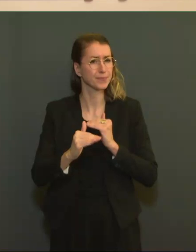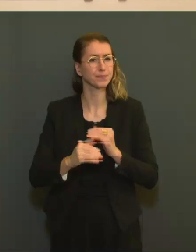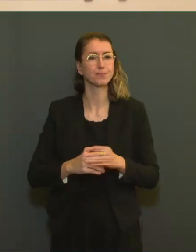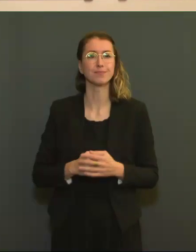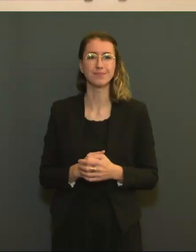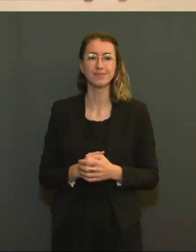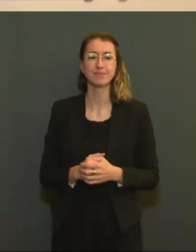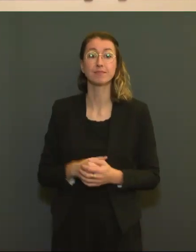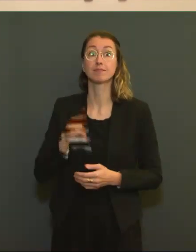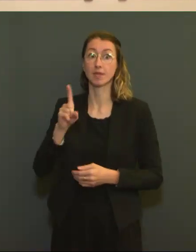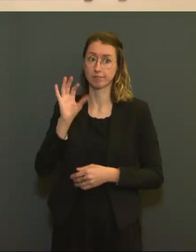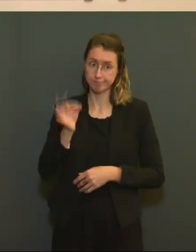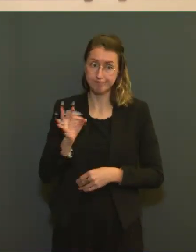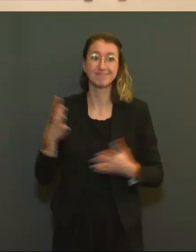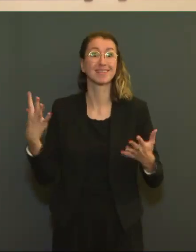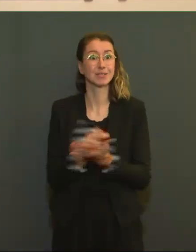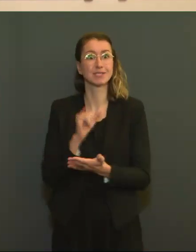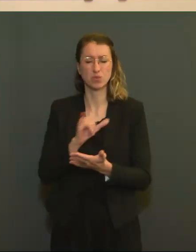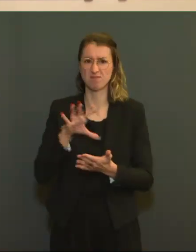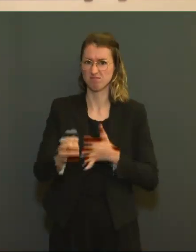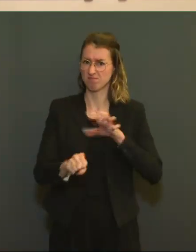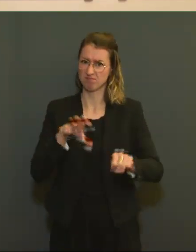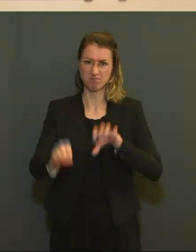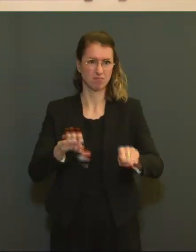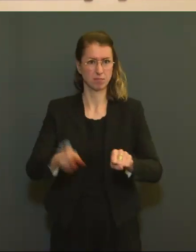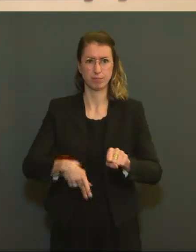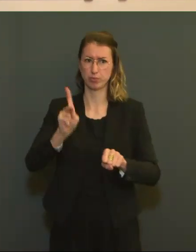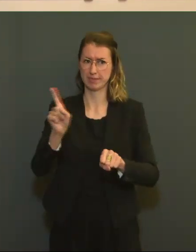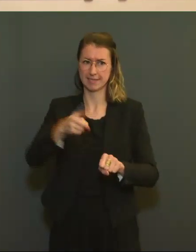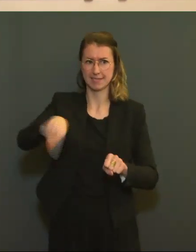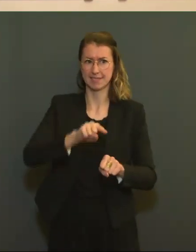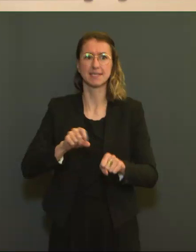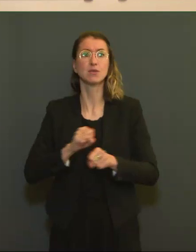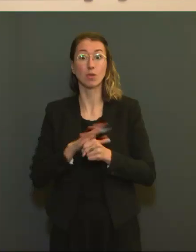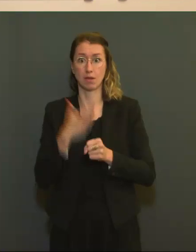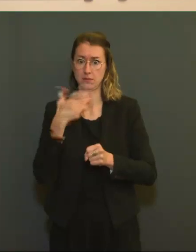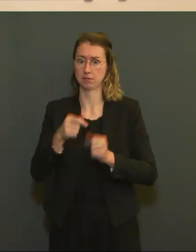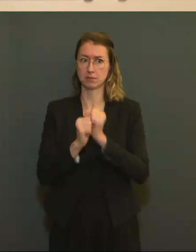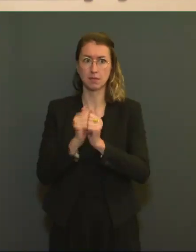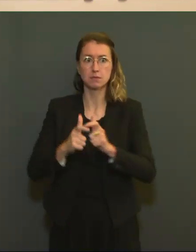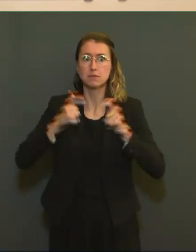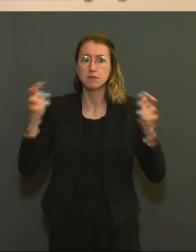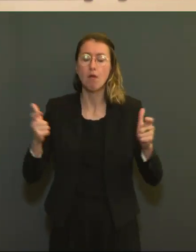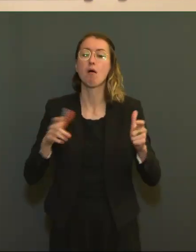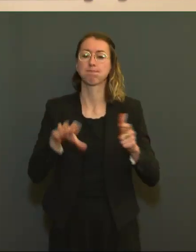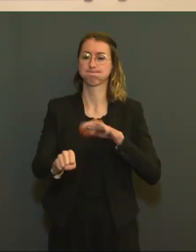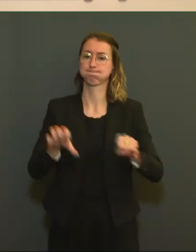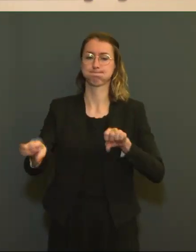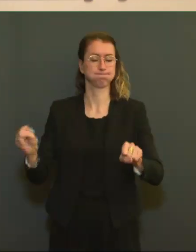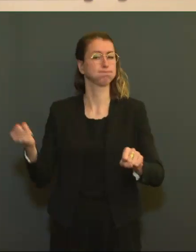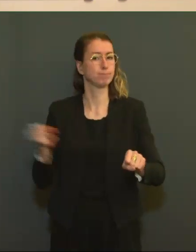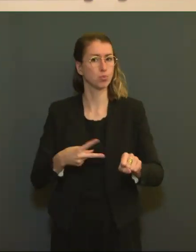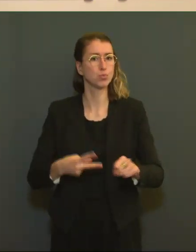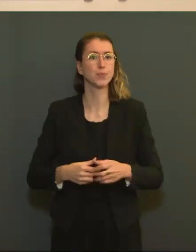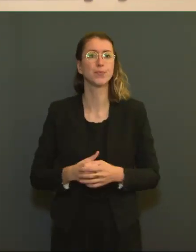diagnostiquerons plus de cas en faisant effectivement plus de tests. Ceci correspond en partie, par exemple, au retour